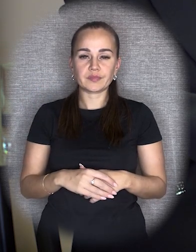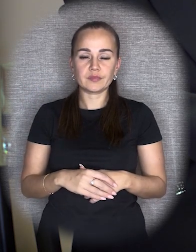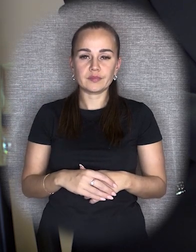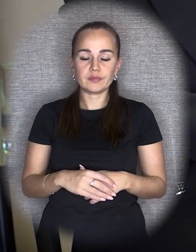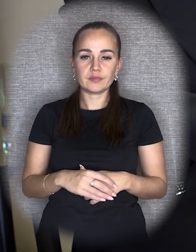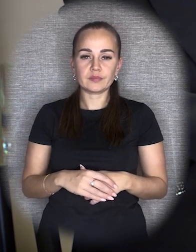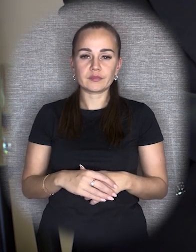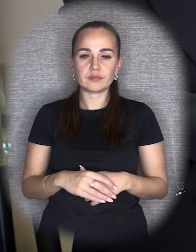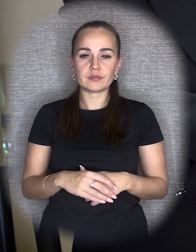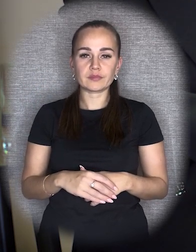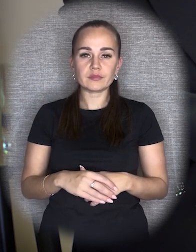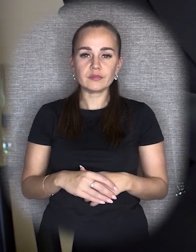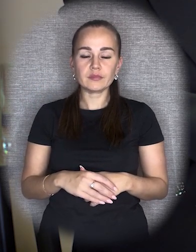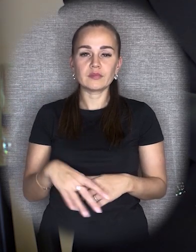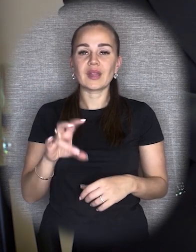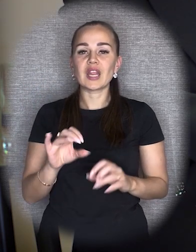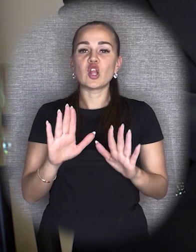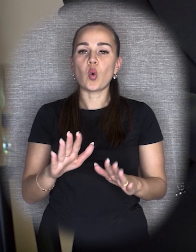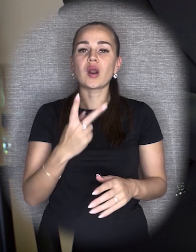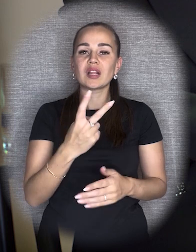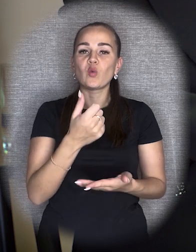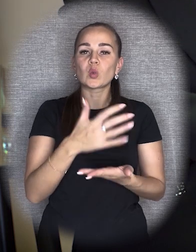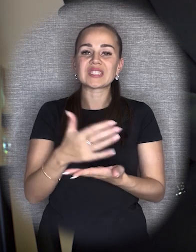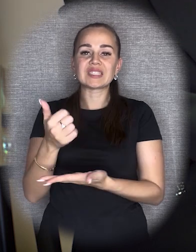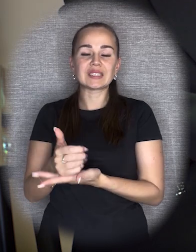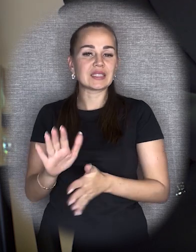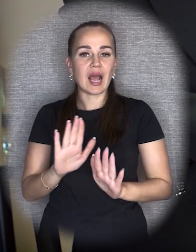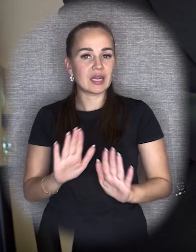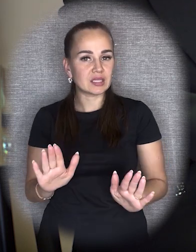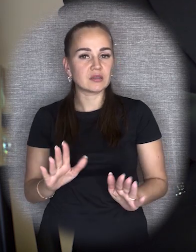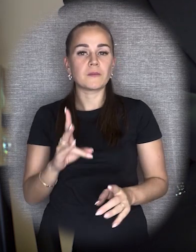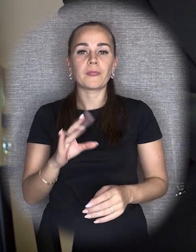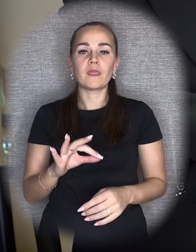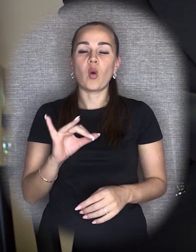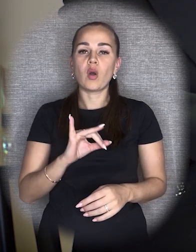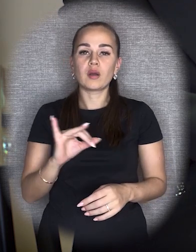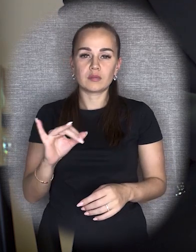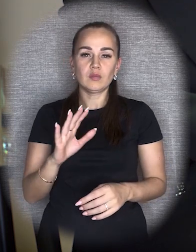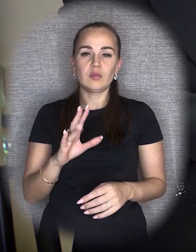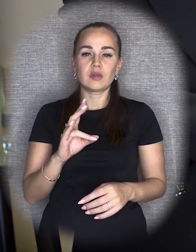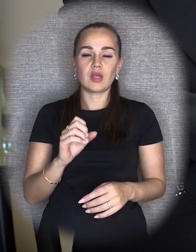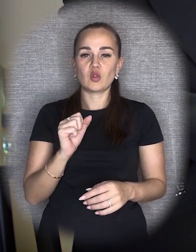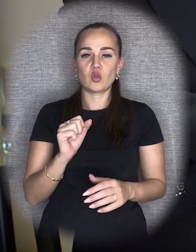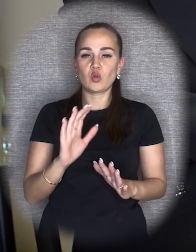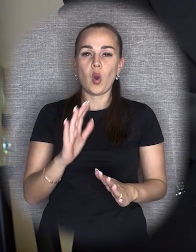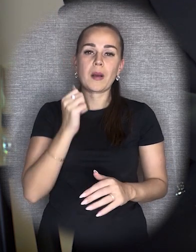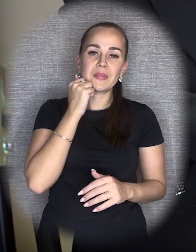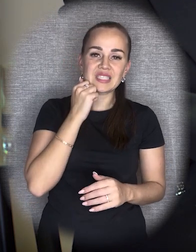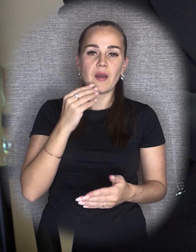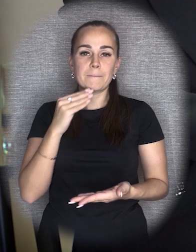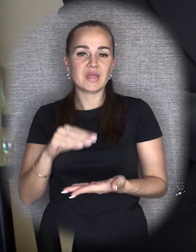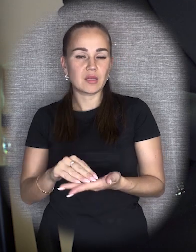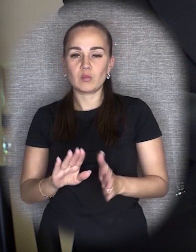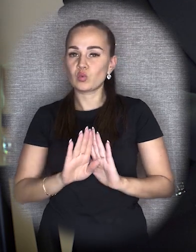известные в столицах, в 2 столицах нашей страны, но и, я имею в виду Москву и культурную столицу